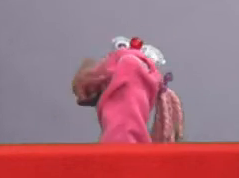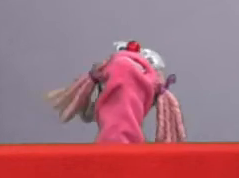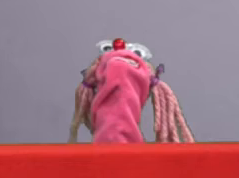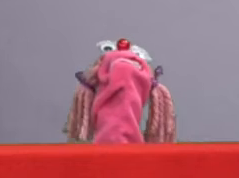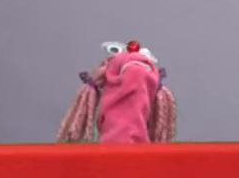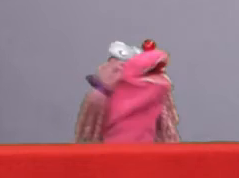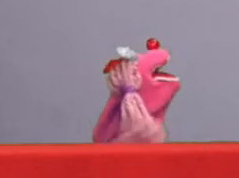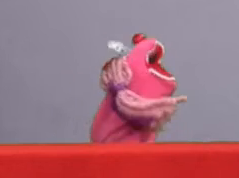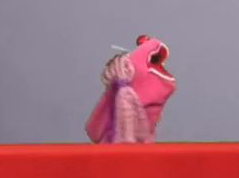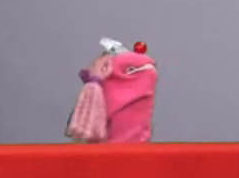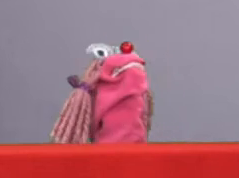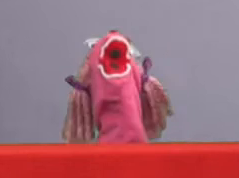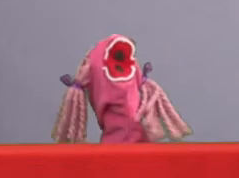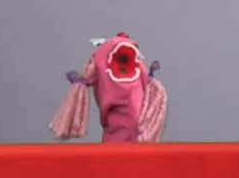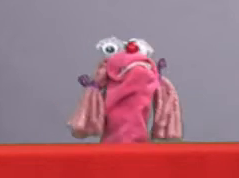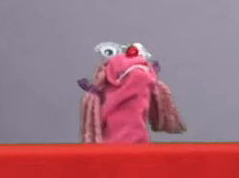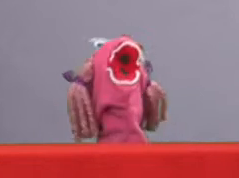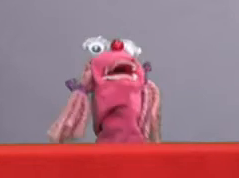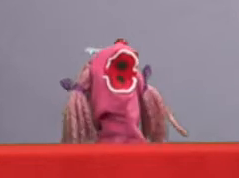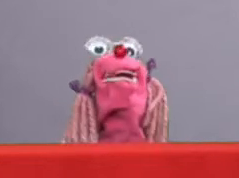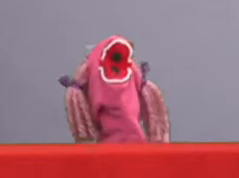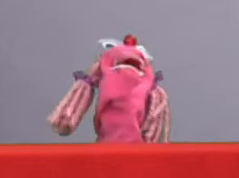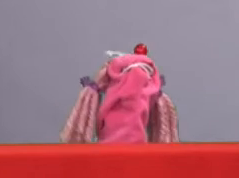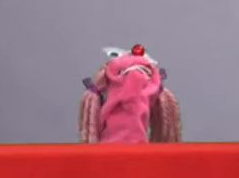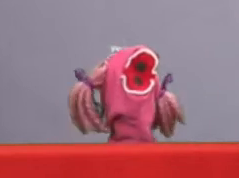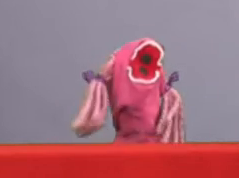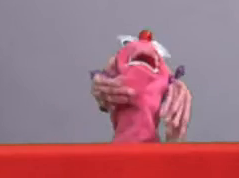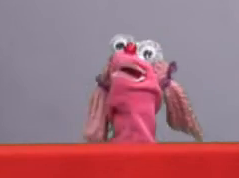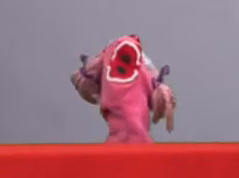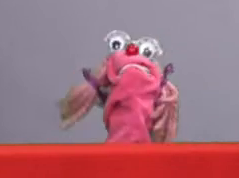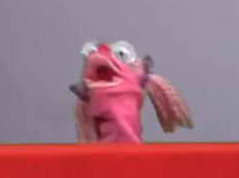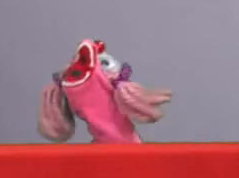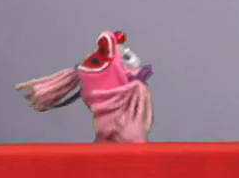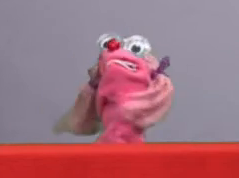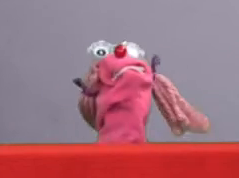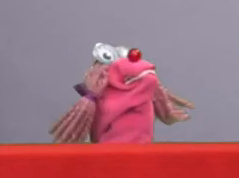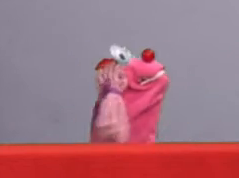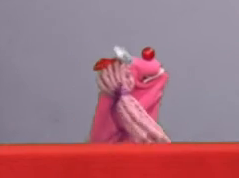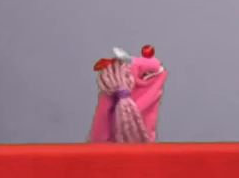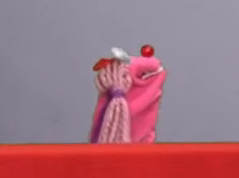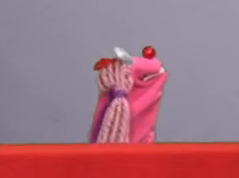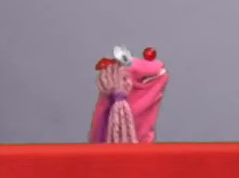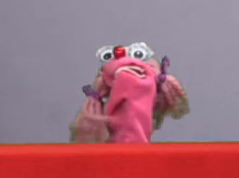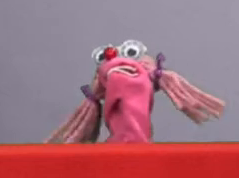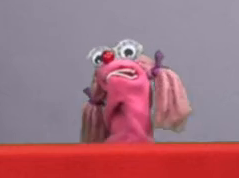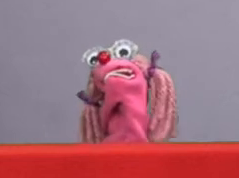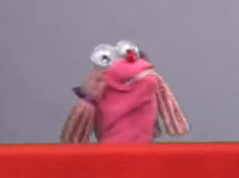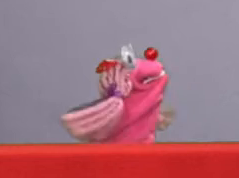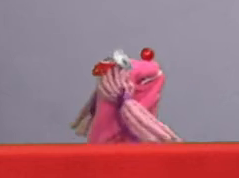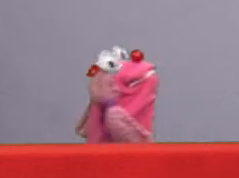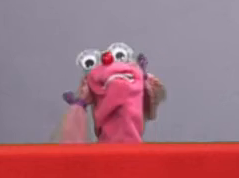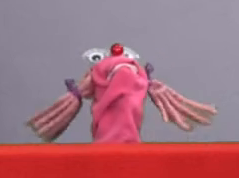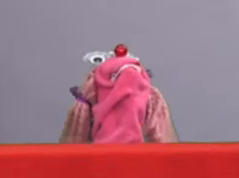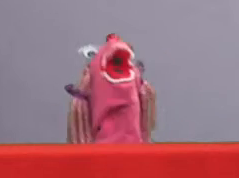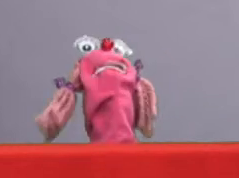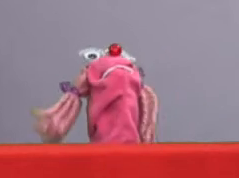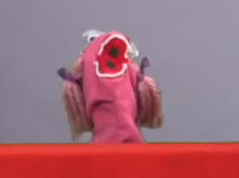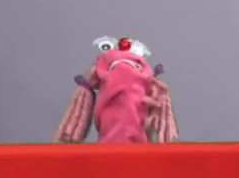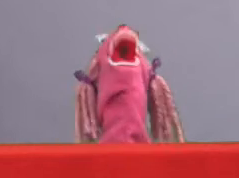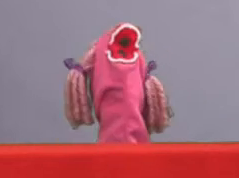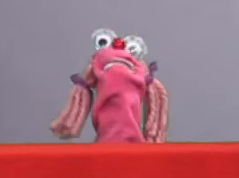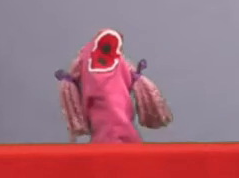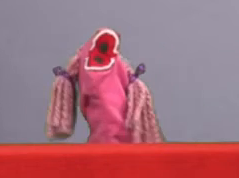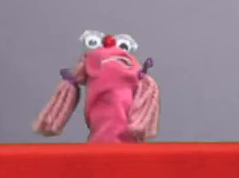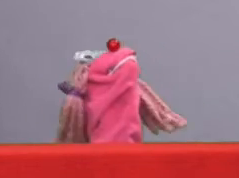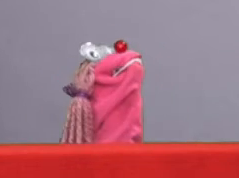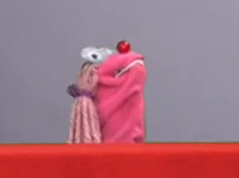slimmie. Die TV kry die syne en dan maak dit prentjies en klank. Dan kan jy goedjies sien en hoor. Dis so